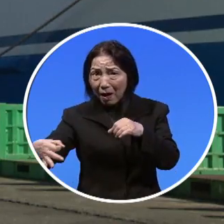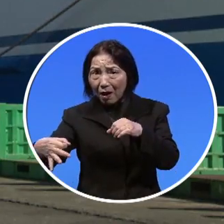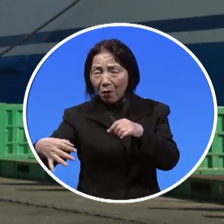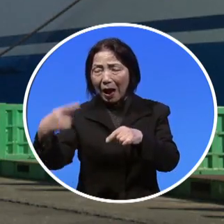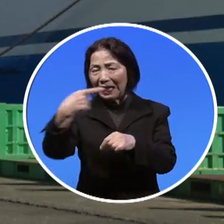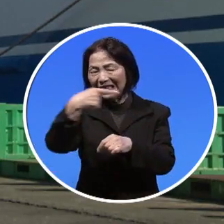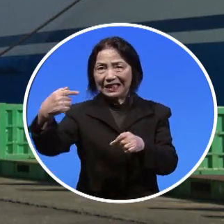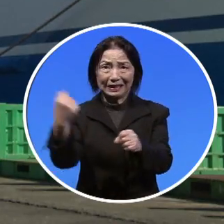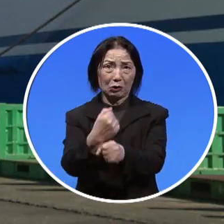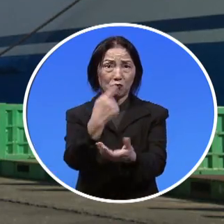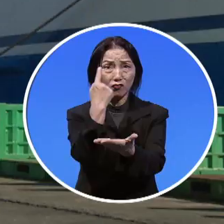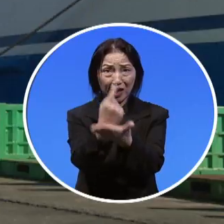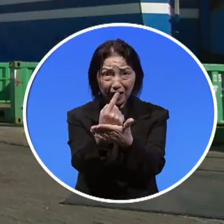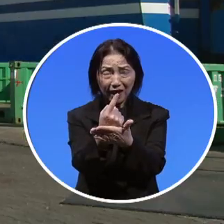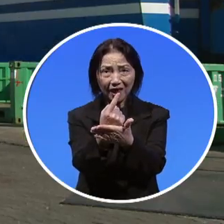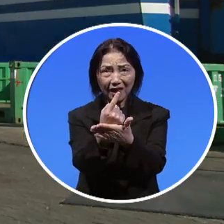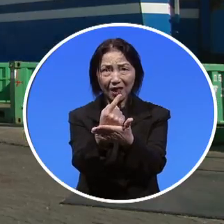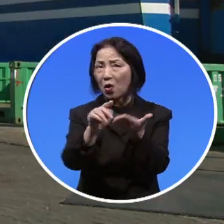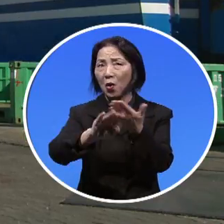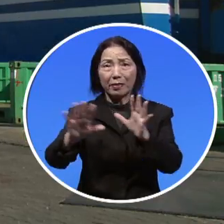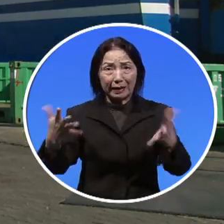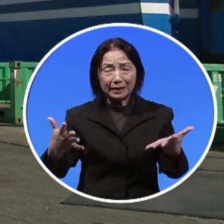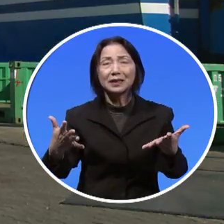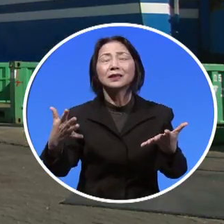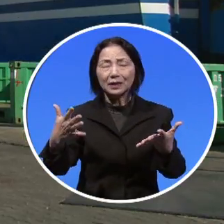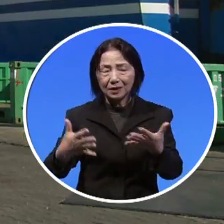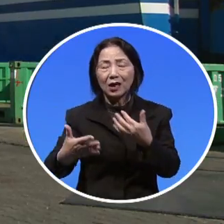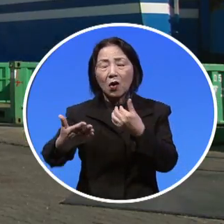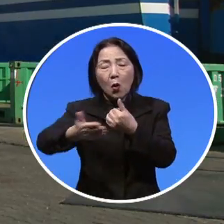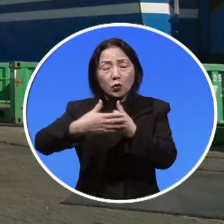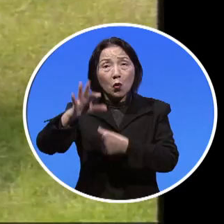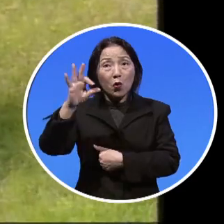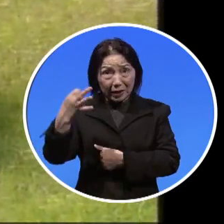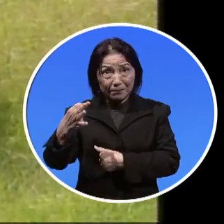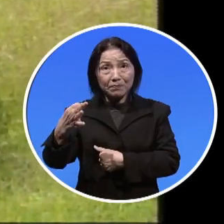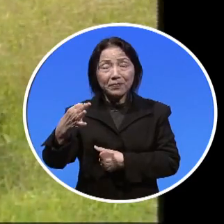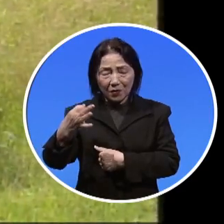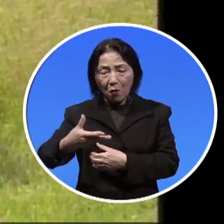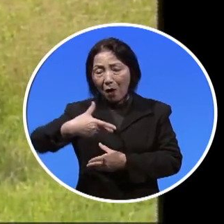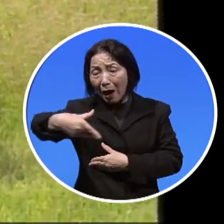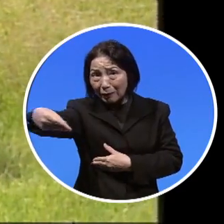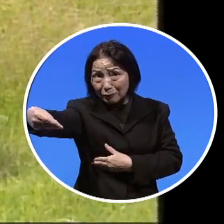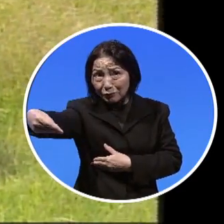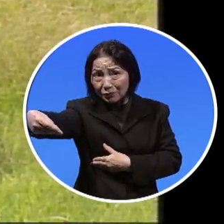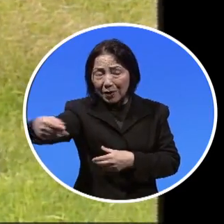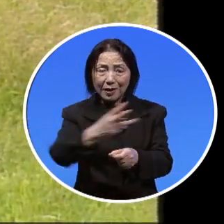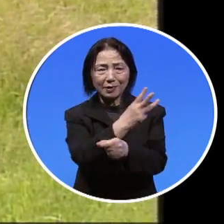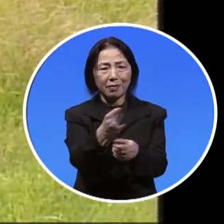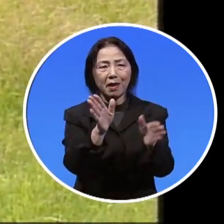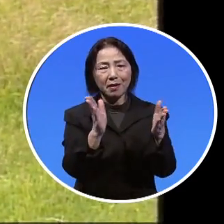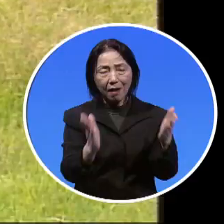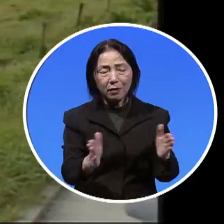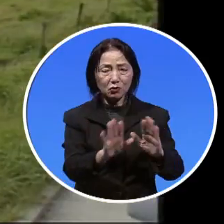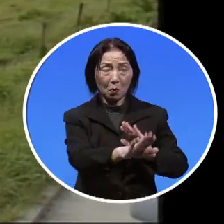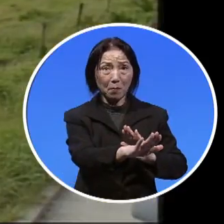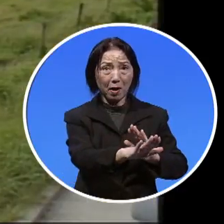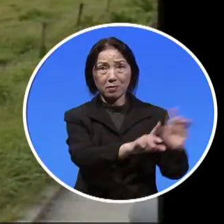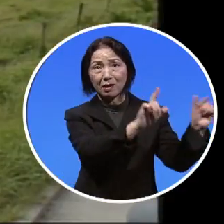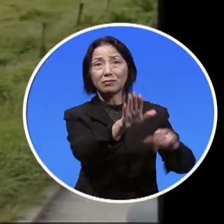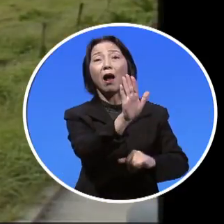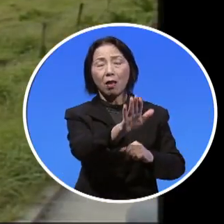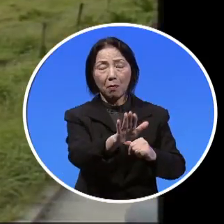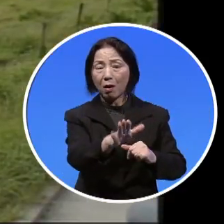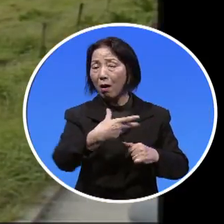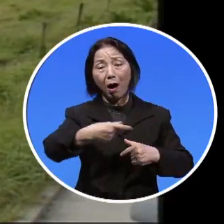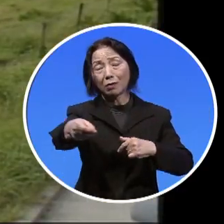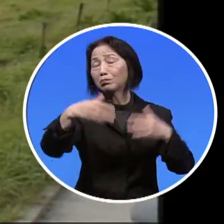一次産業引かないんだから開いたんちゃに対しての補助金を勝ち付みたいな格好で3年間定義をすれば